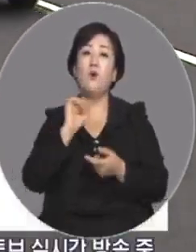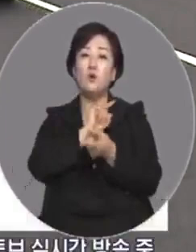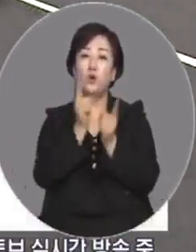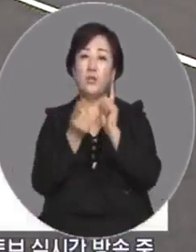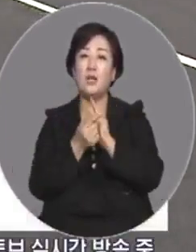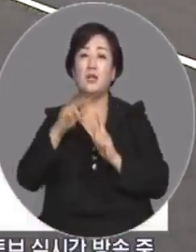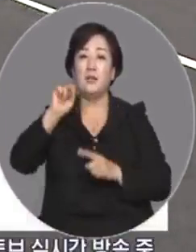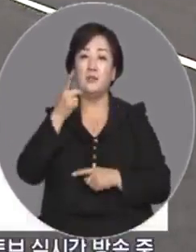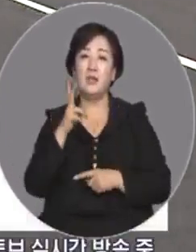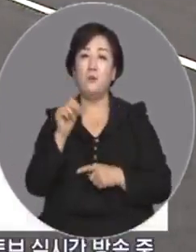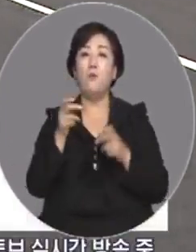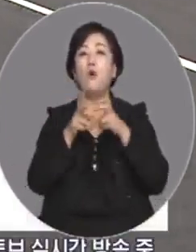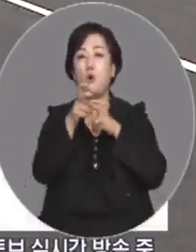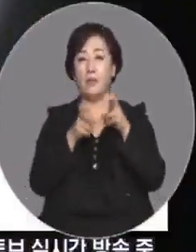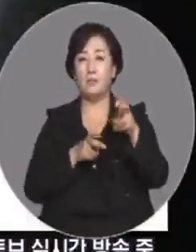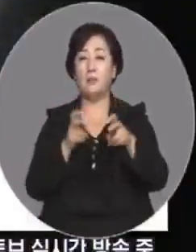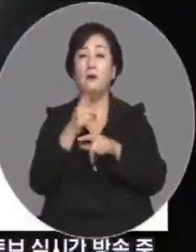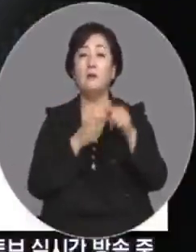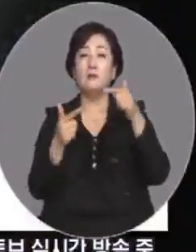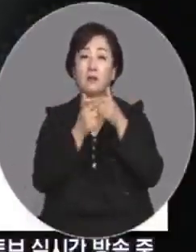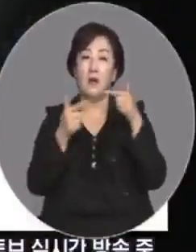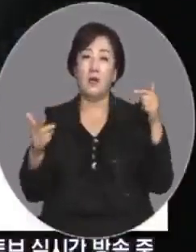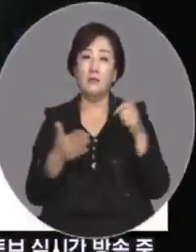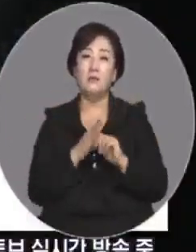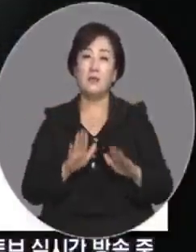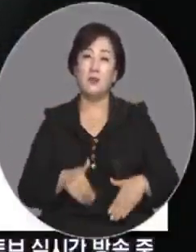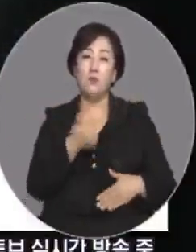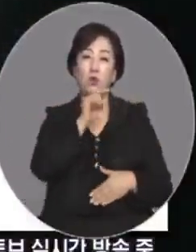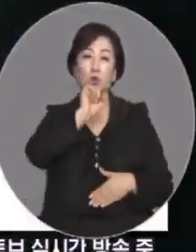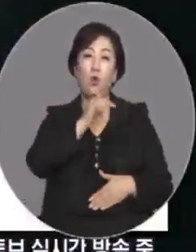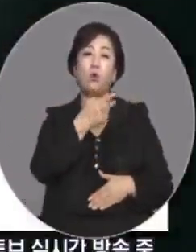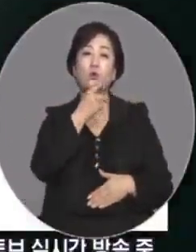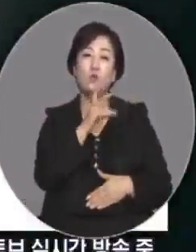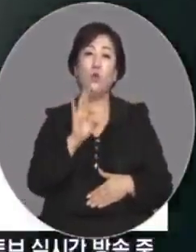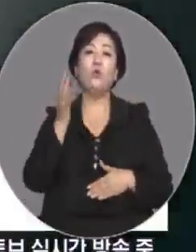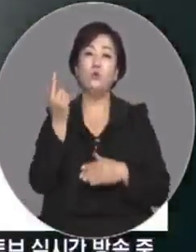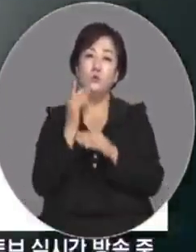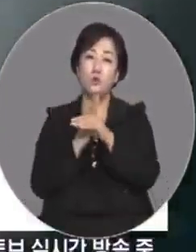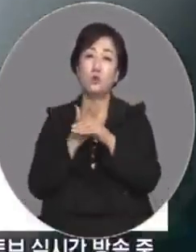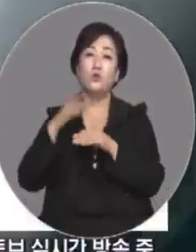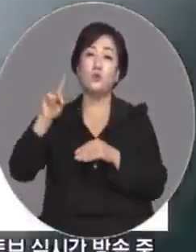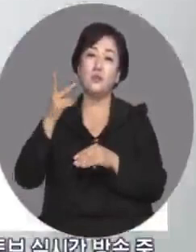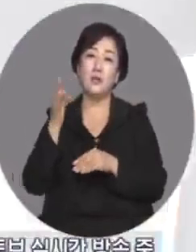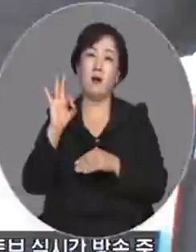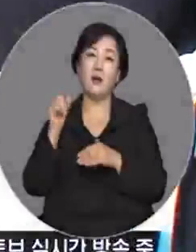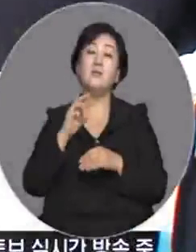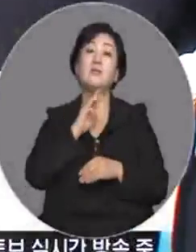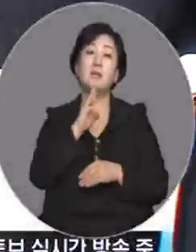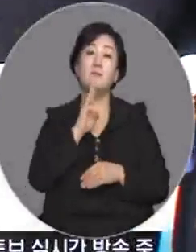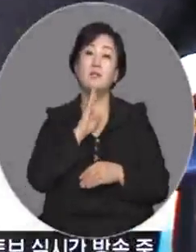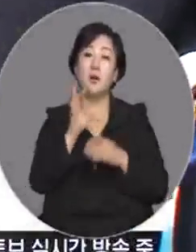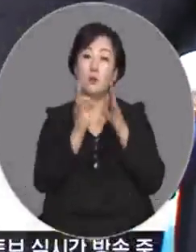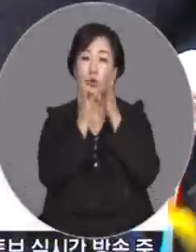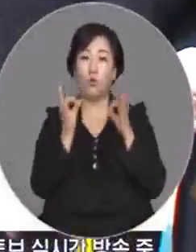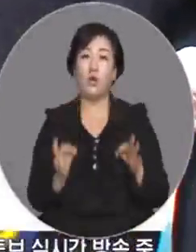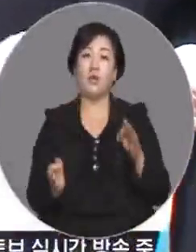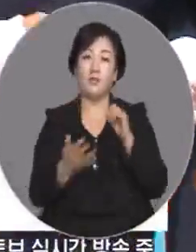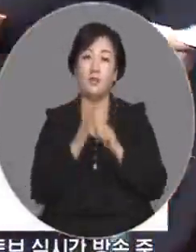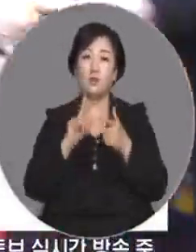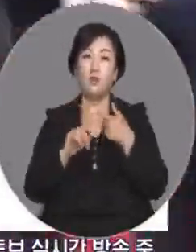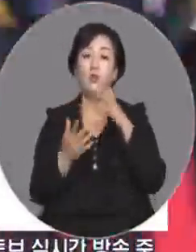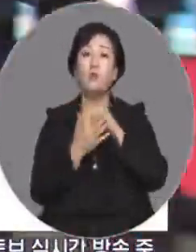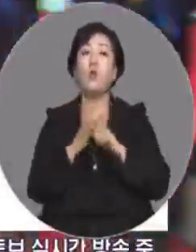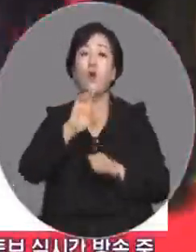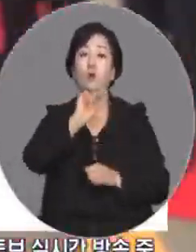삼호교의 만성 정체를 피해 남곡동에서 중구 성안동까지 3-4불이면 족합니다. 이해로 문수로